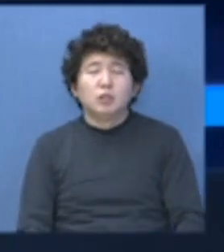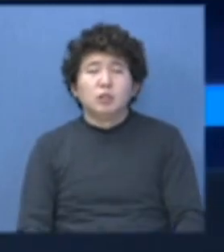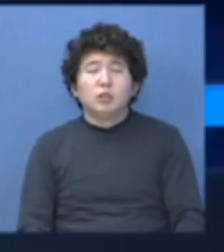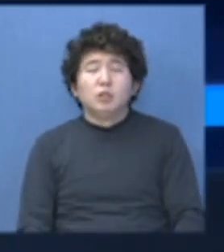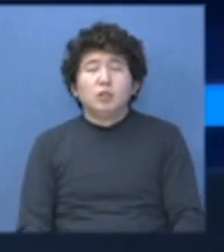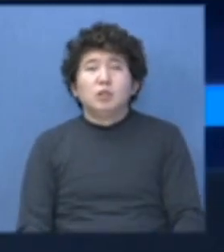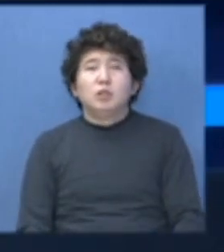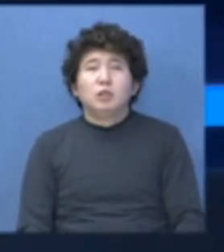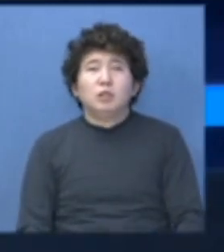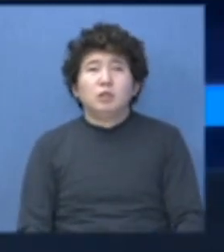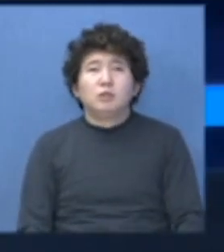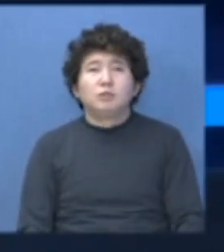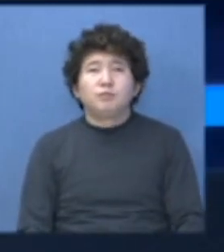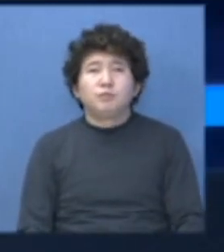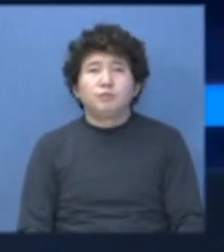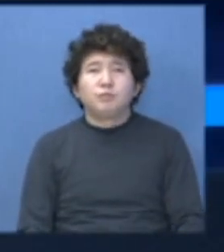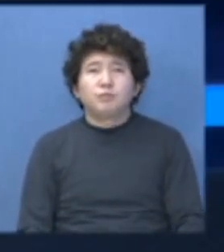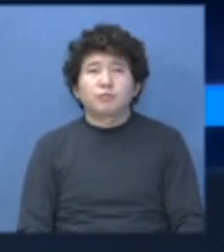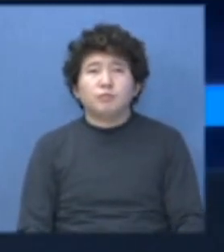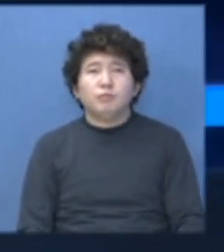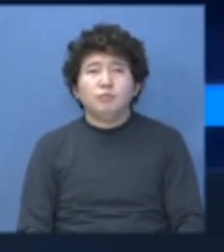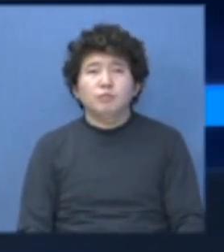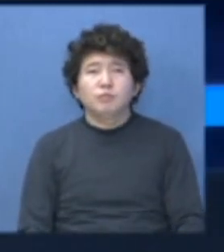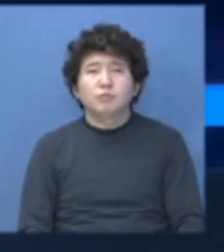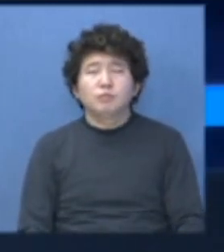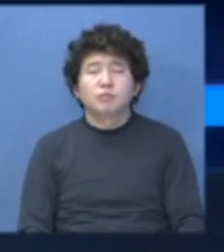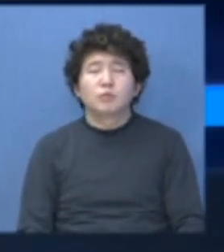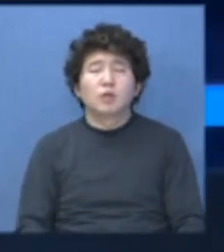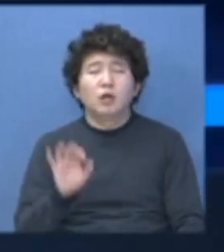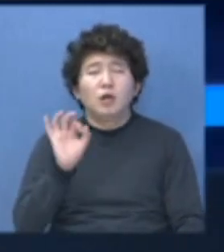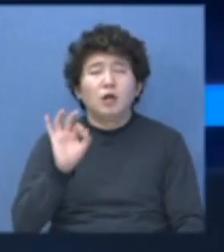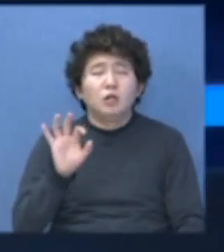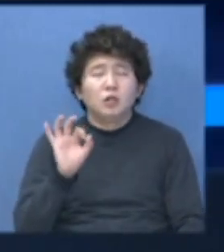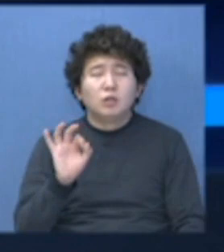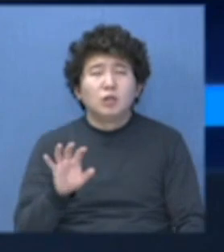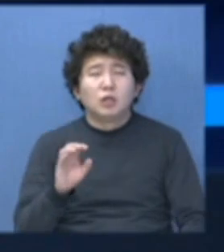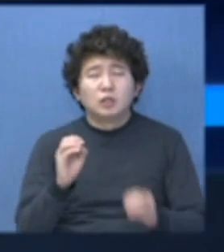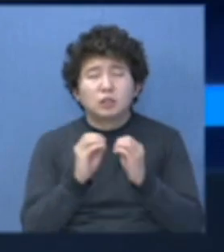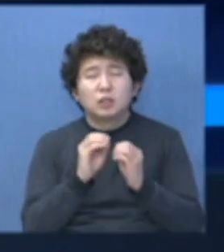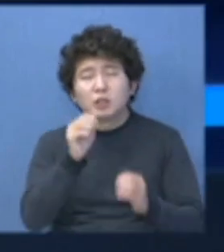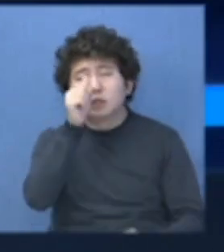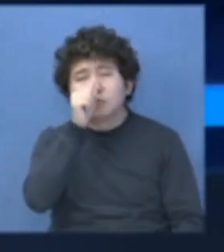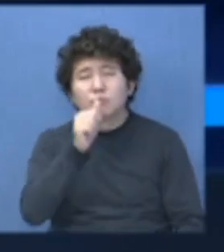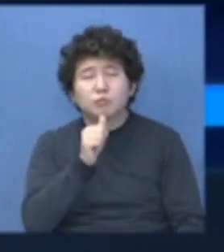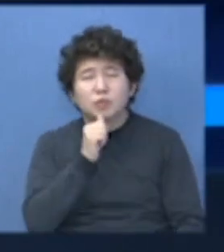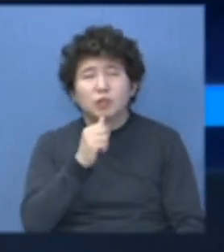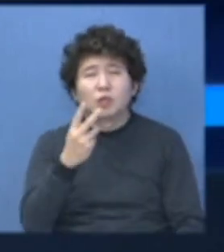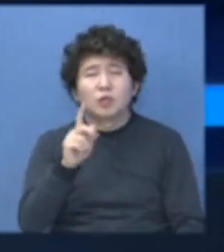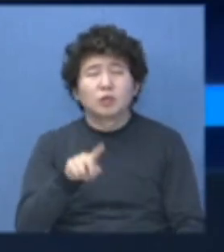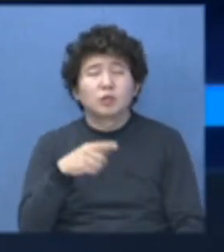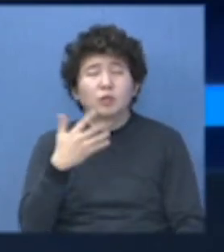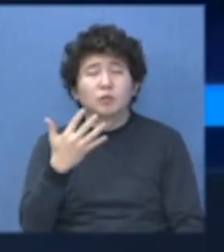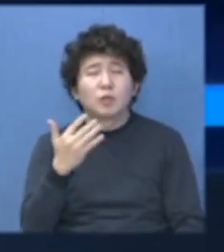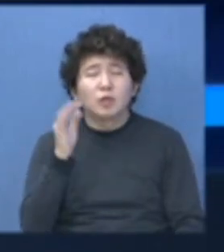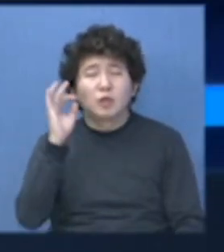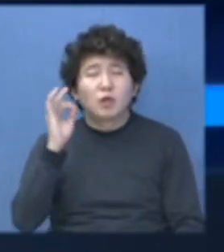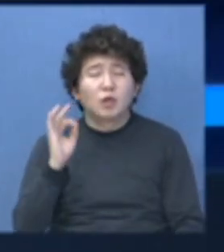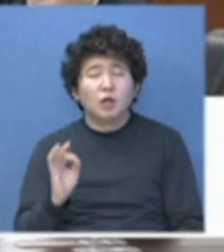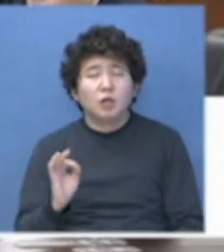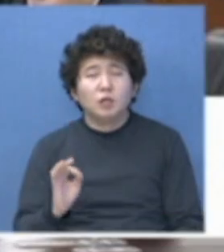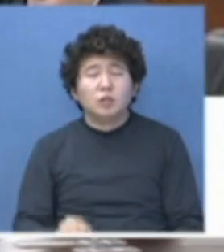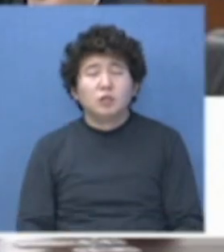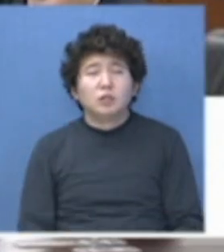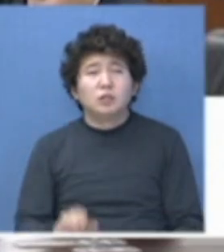Al kazan ayında el ekonomikasının ösü karkına bayaulagan. 10 aydın kortunusu boyunca ol 2,5% kurap otur. 42'te